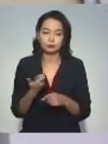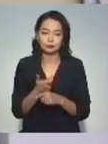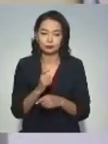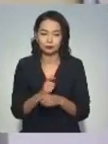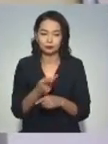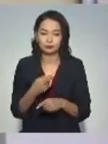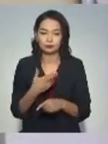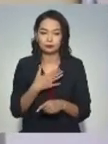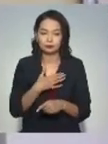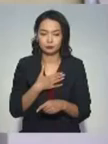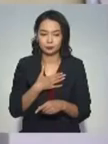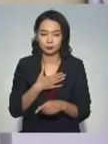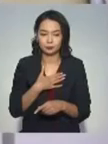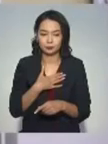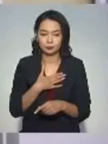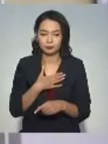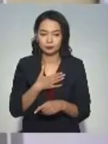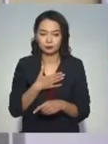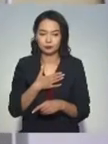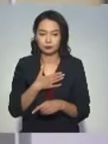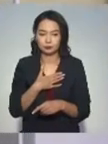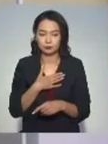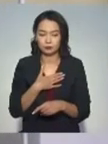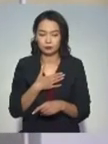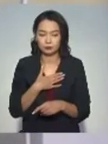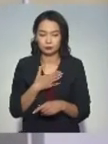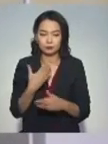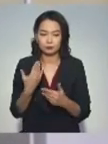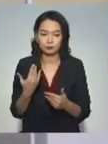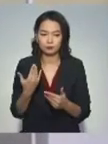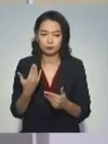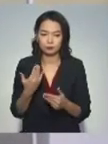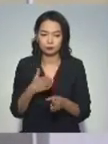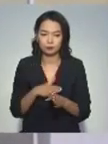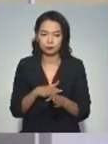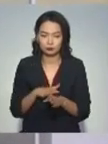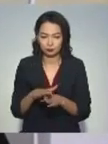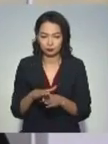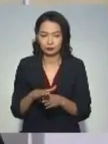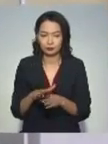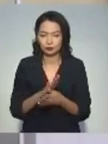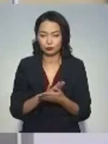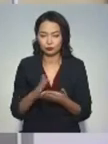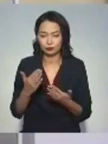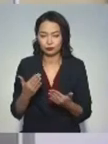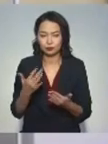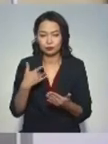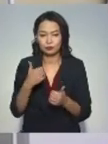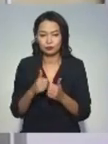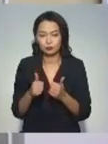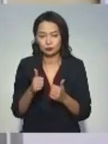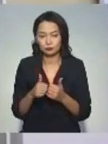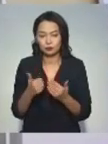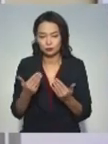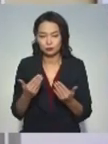меня неприемлемые. Он говорит, я вам не продам его. Я уже огорчился. У меня, говорит, только одно условие, я вам